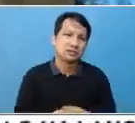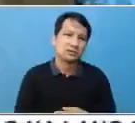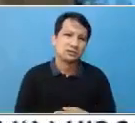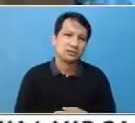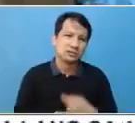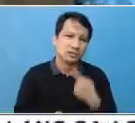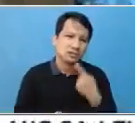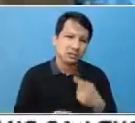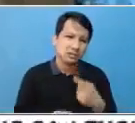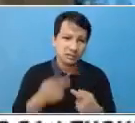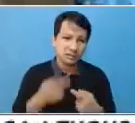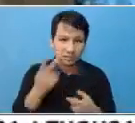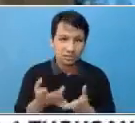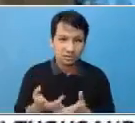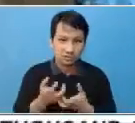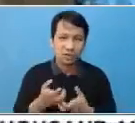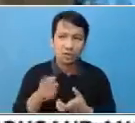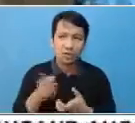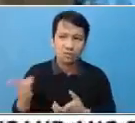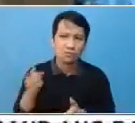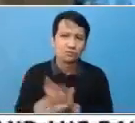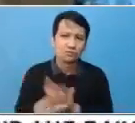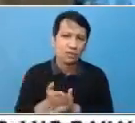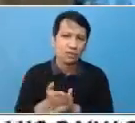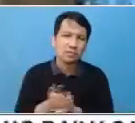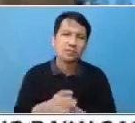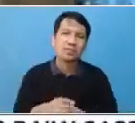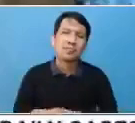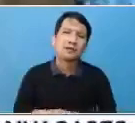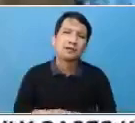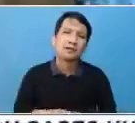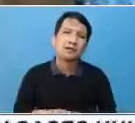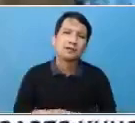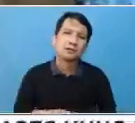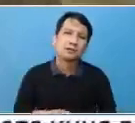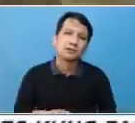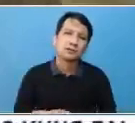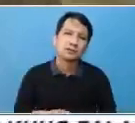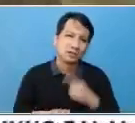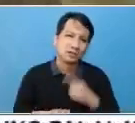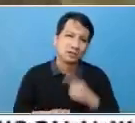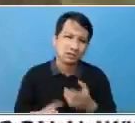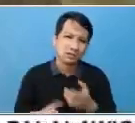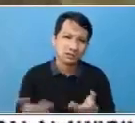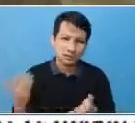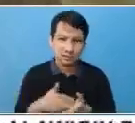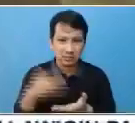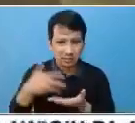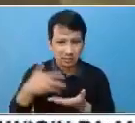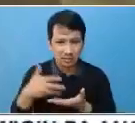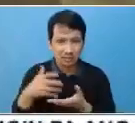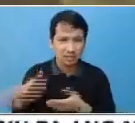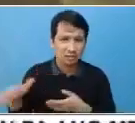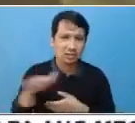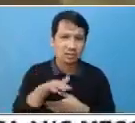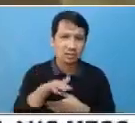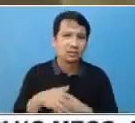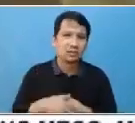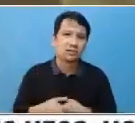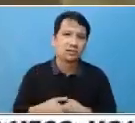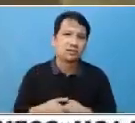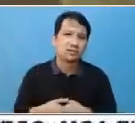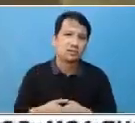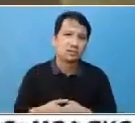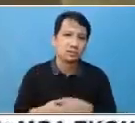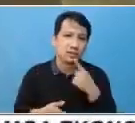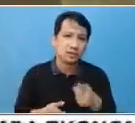Oh, grabe. 23 years. I just realized now. Oh. Happy naman ako at